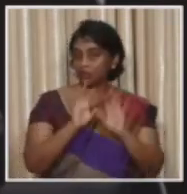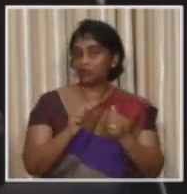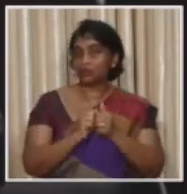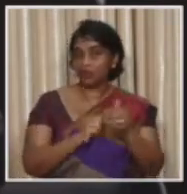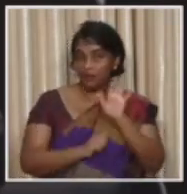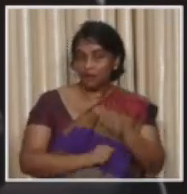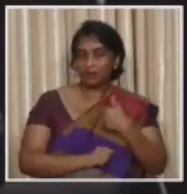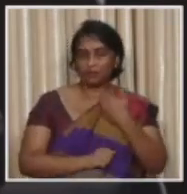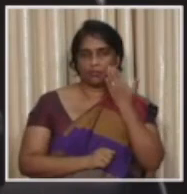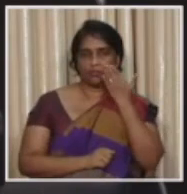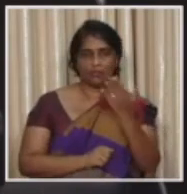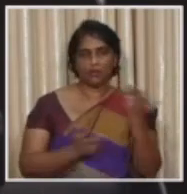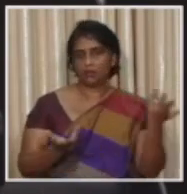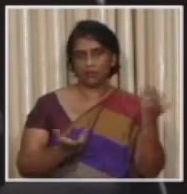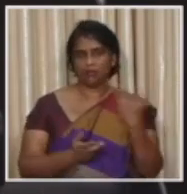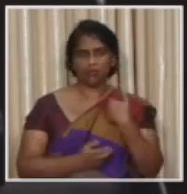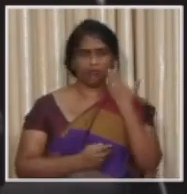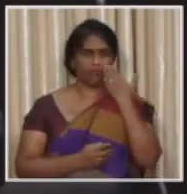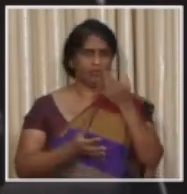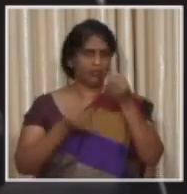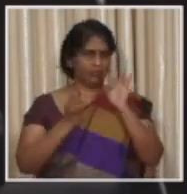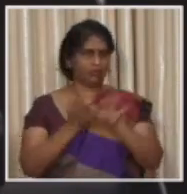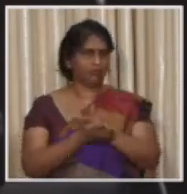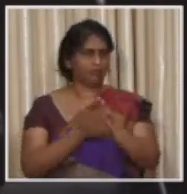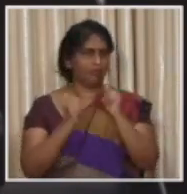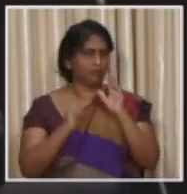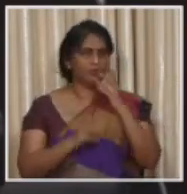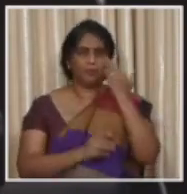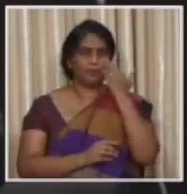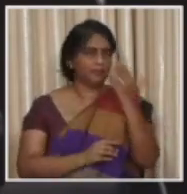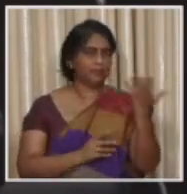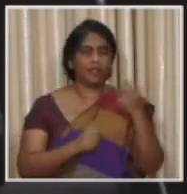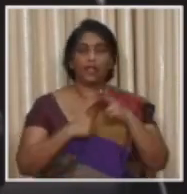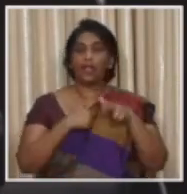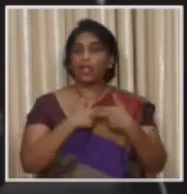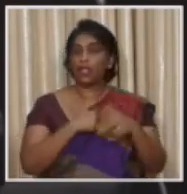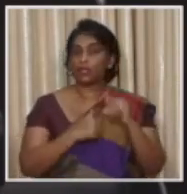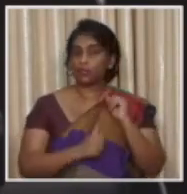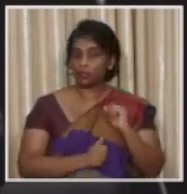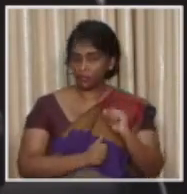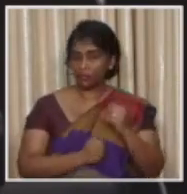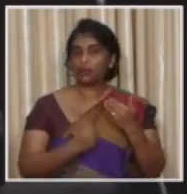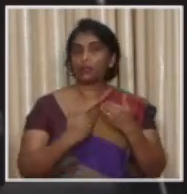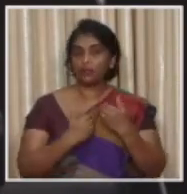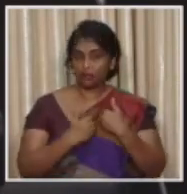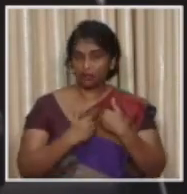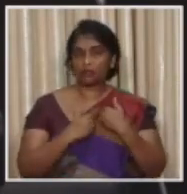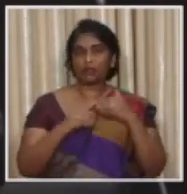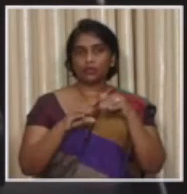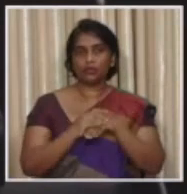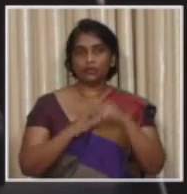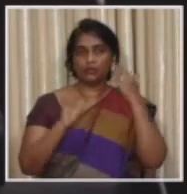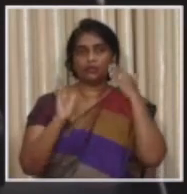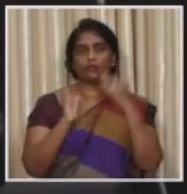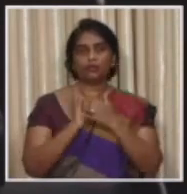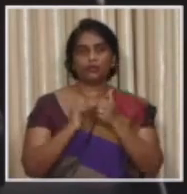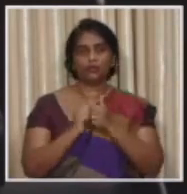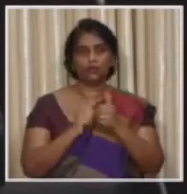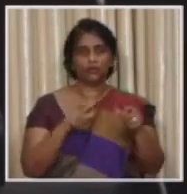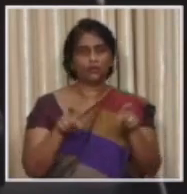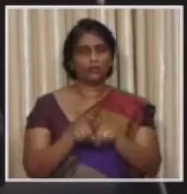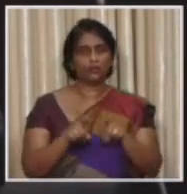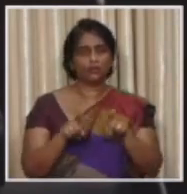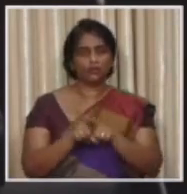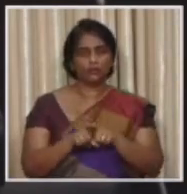කරනවා කියලා. අපි දකින්නේ නැහැ පැහැදිලිව මේක කරනවා කියලා. මොකද ඒකට හේතුව තමයි අපි ගිහිල්ලා මේ සෙක්ටෝරල් කමිටි එකේ මෙම නැත්තම්